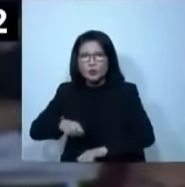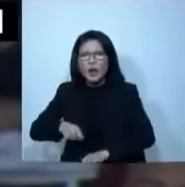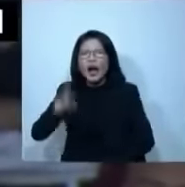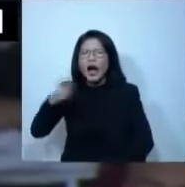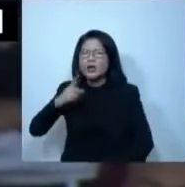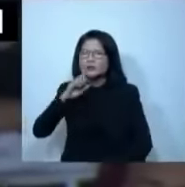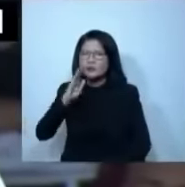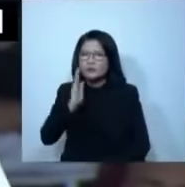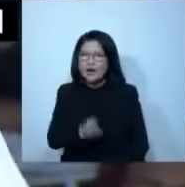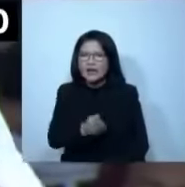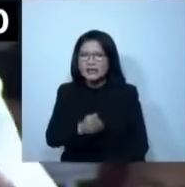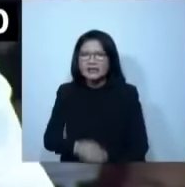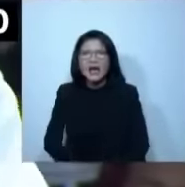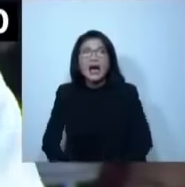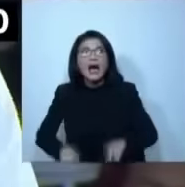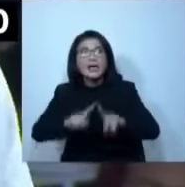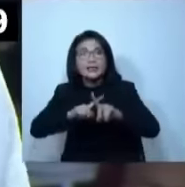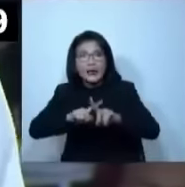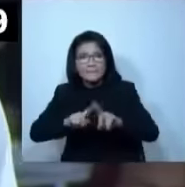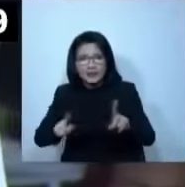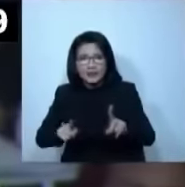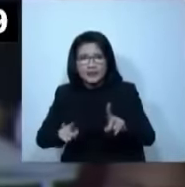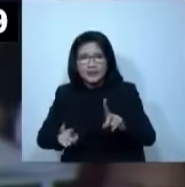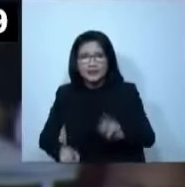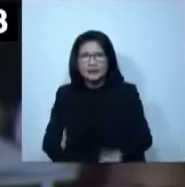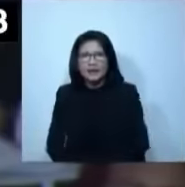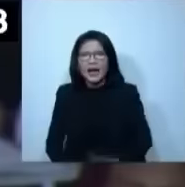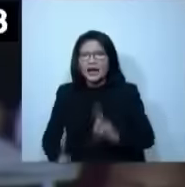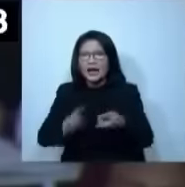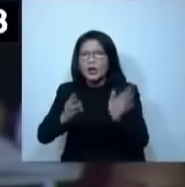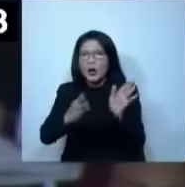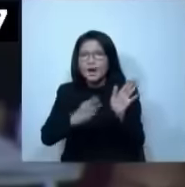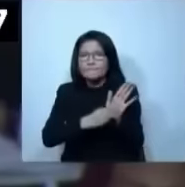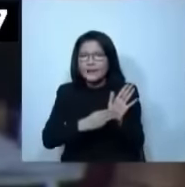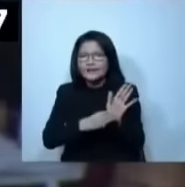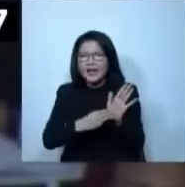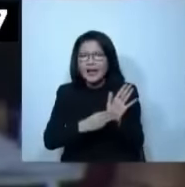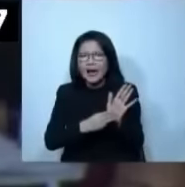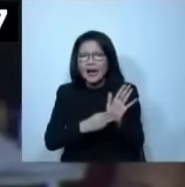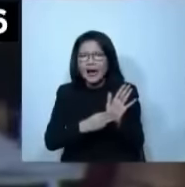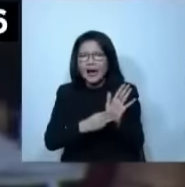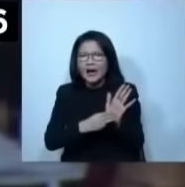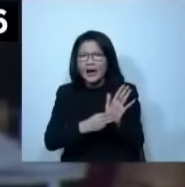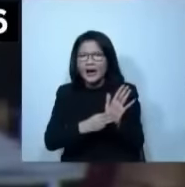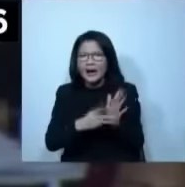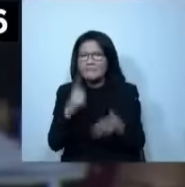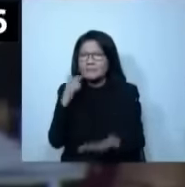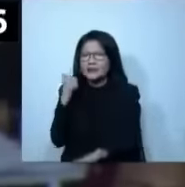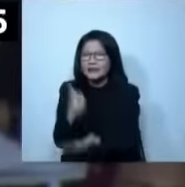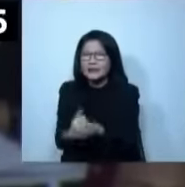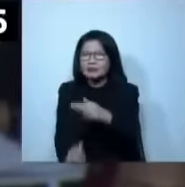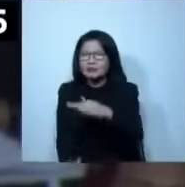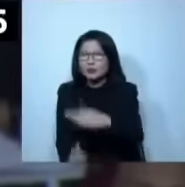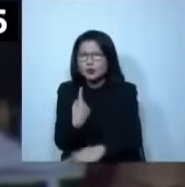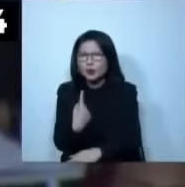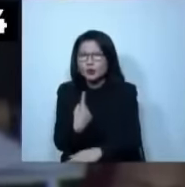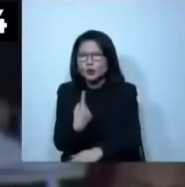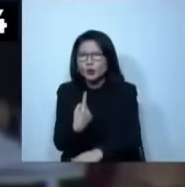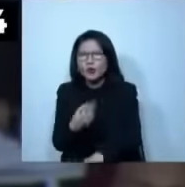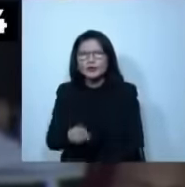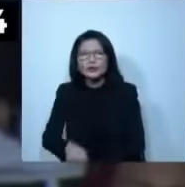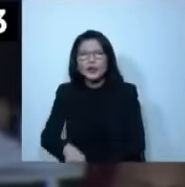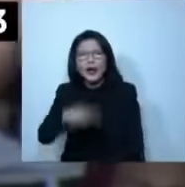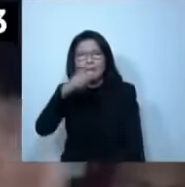itu. Tapi ketika kemudian kita kembalikan pada persoalan yang potensial muncul, itulah kenapa Pak